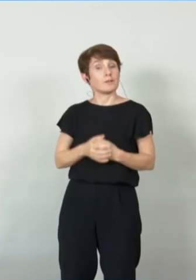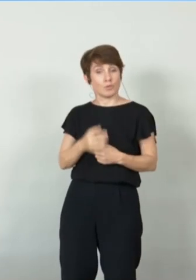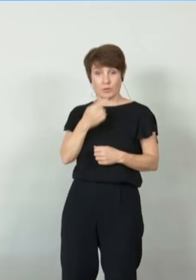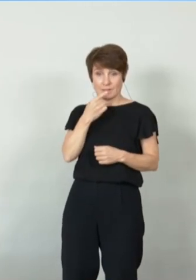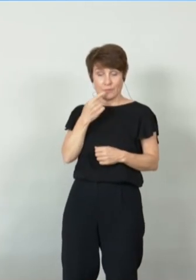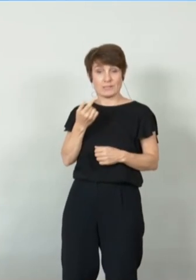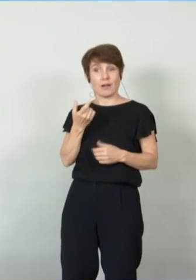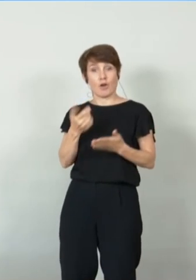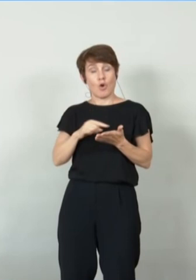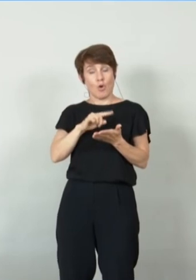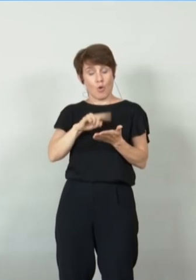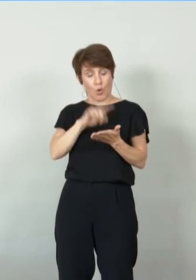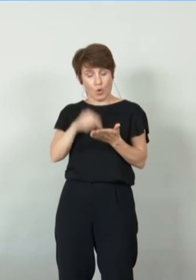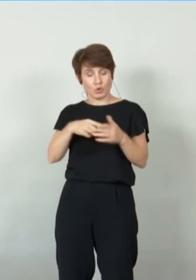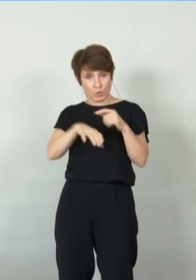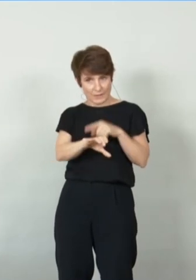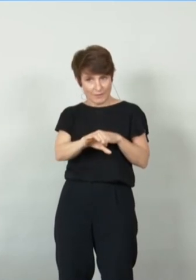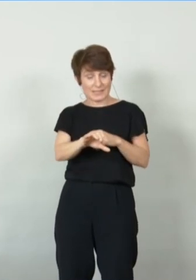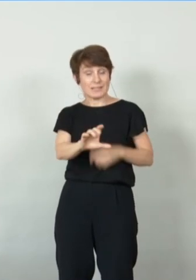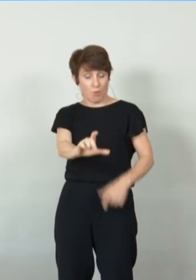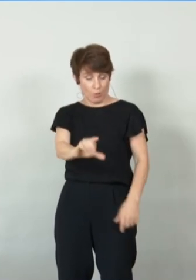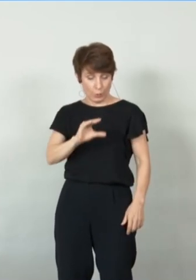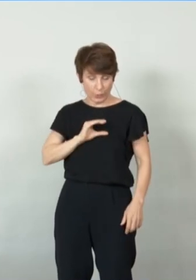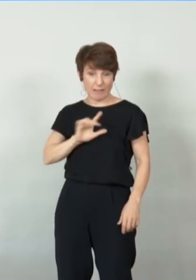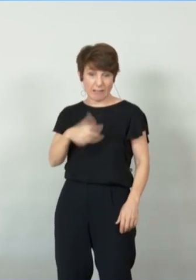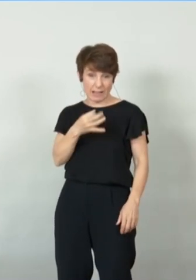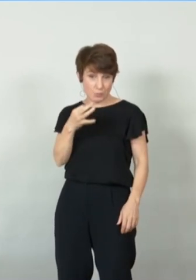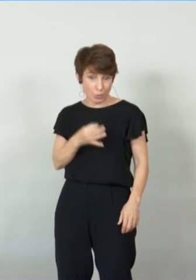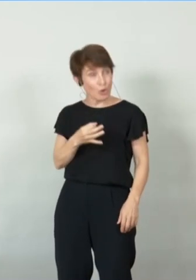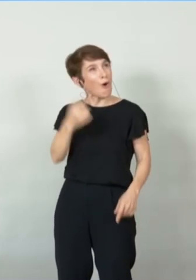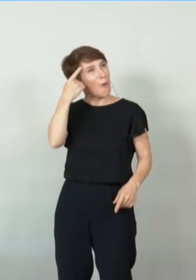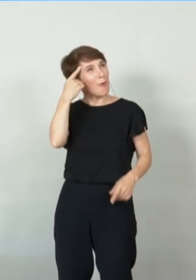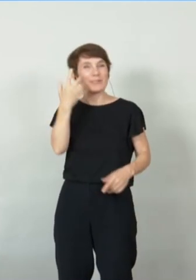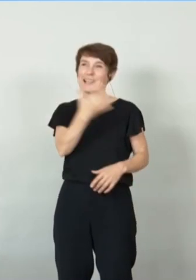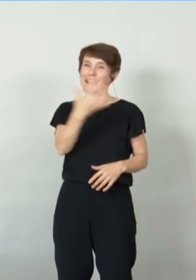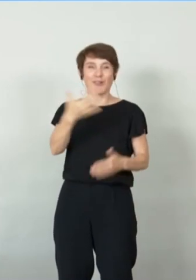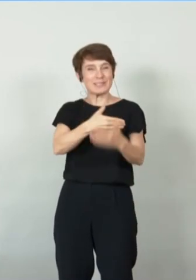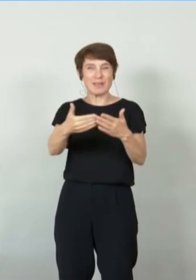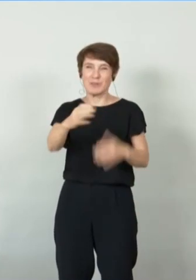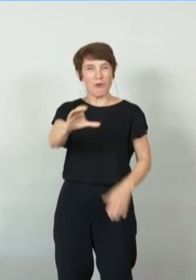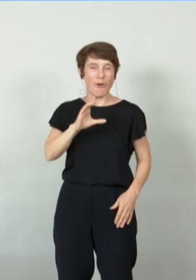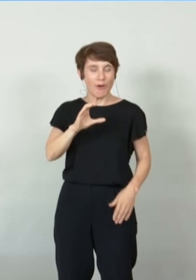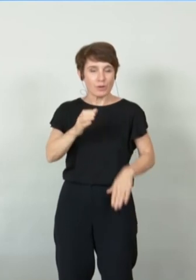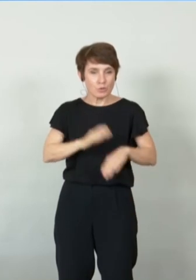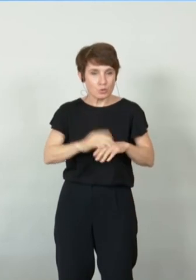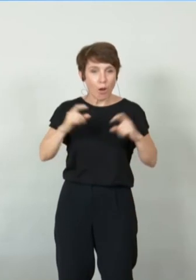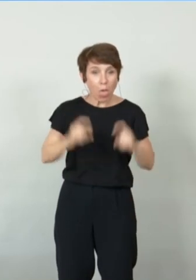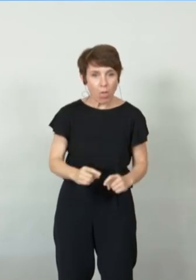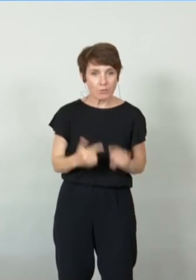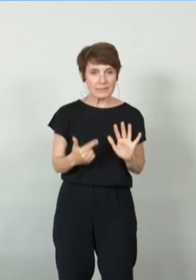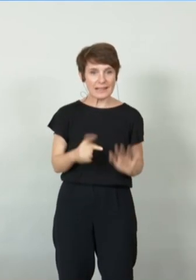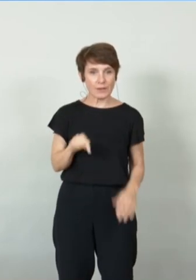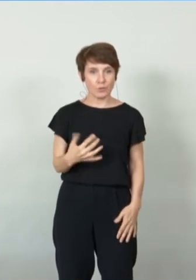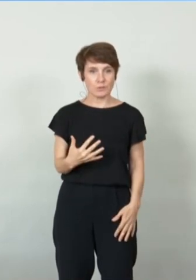propres d'investissement prévues vous attendiez quasiment 55 millions vous n'en trouvez finalement que 7,5 comme nous vous l'avions dit les